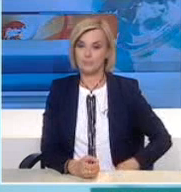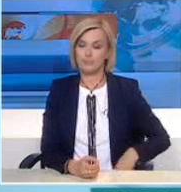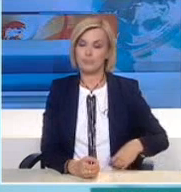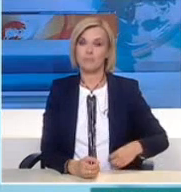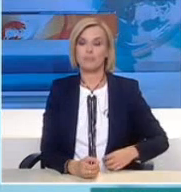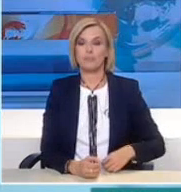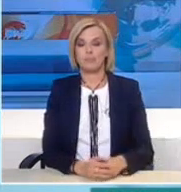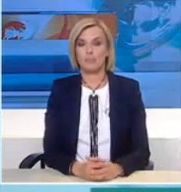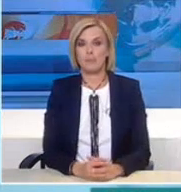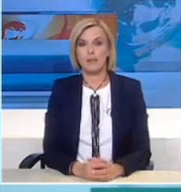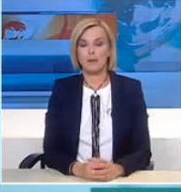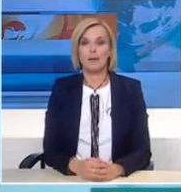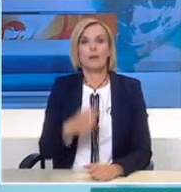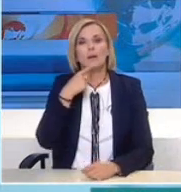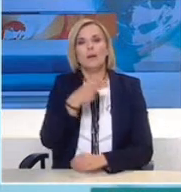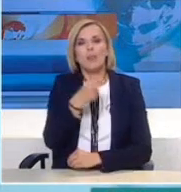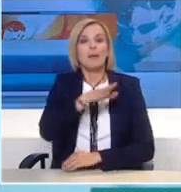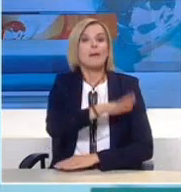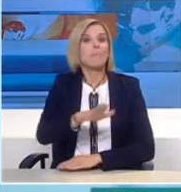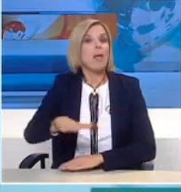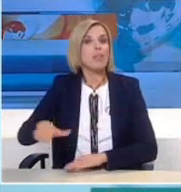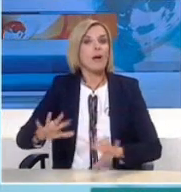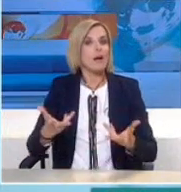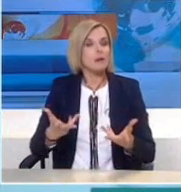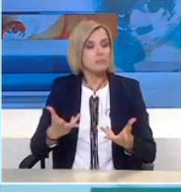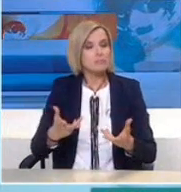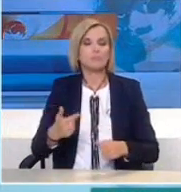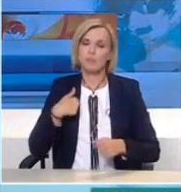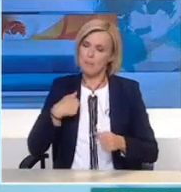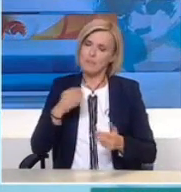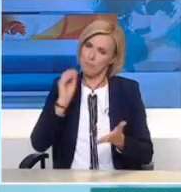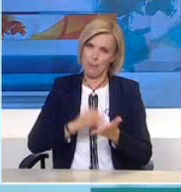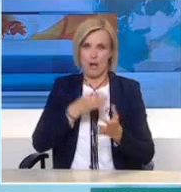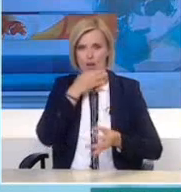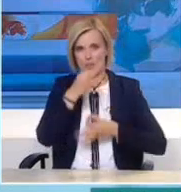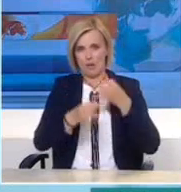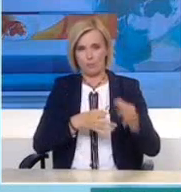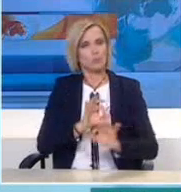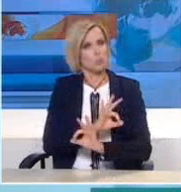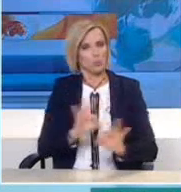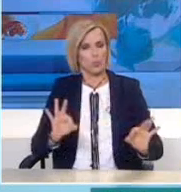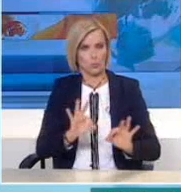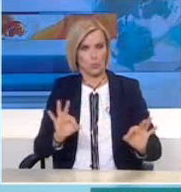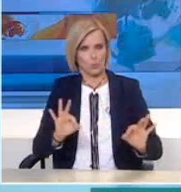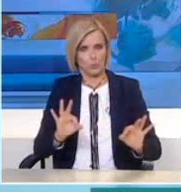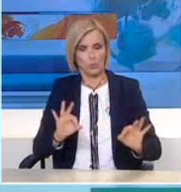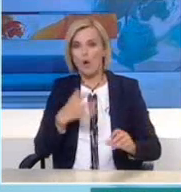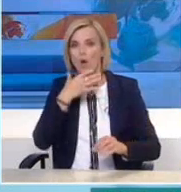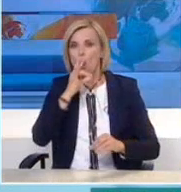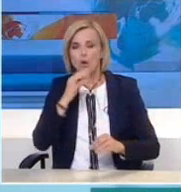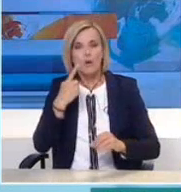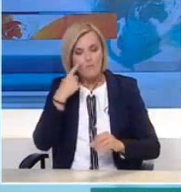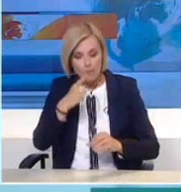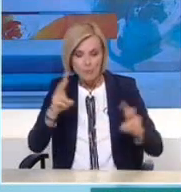Όσον αφορά τα παιδιά, εξακολουθεί να ισχύει αυτό που λέγαμε, ότι ο δευτερογενής δείκτης